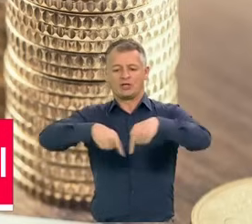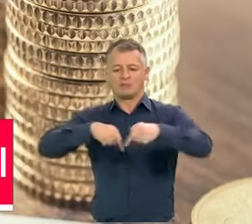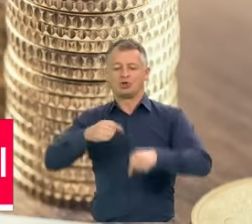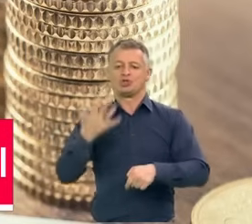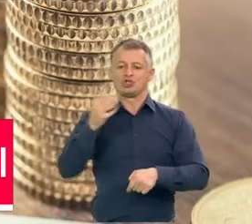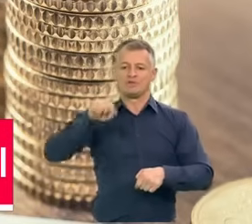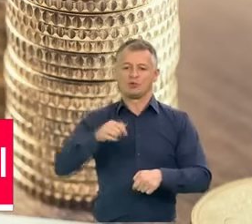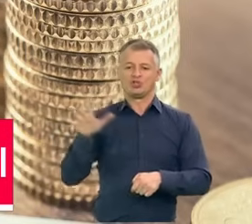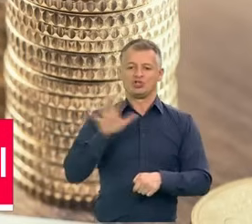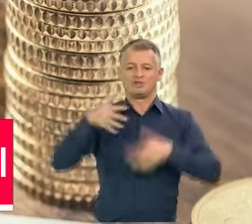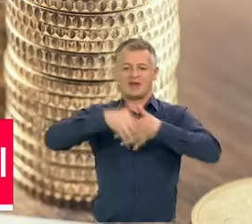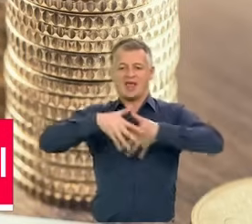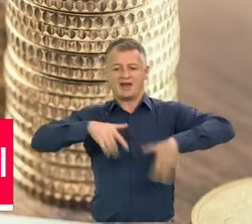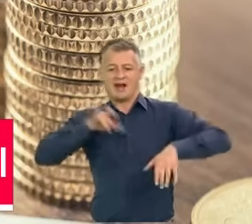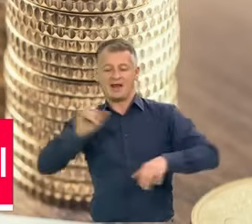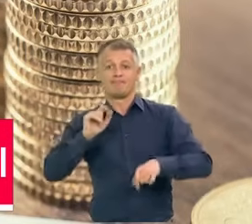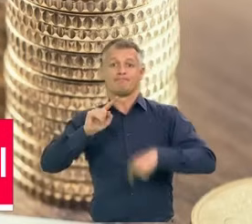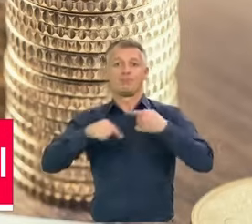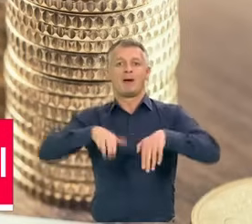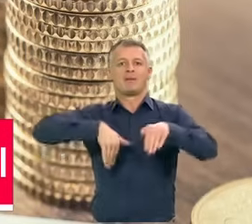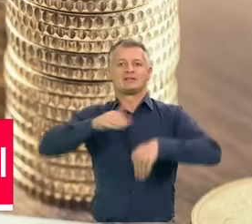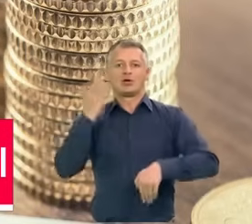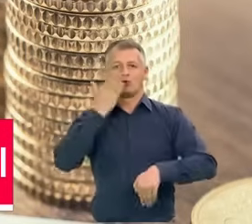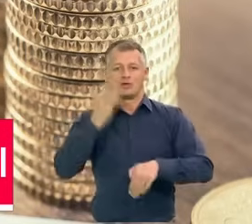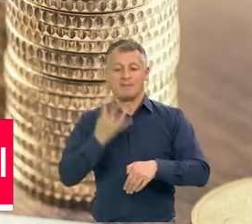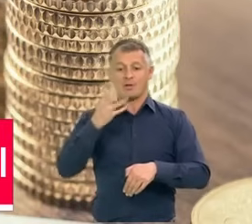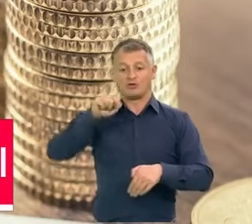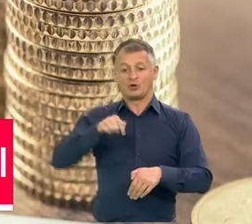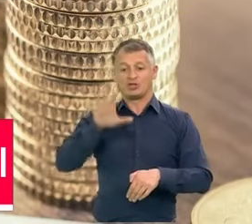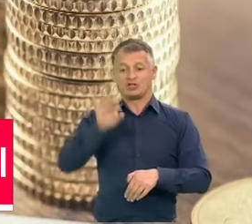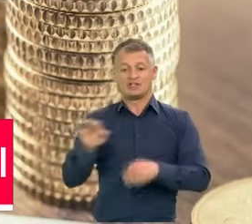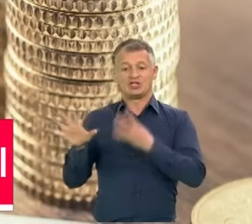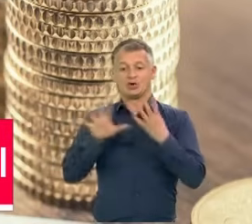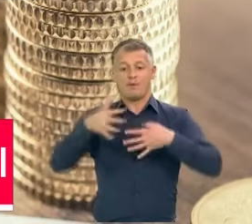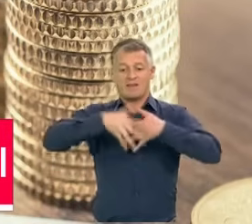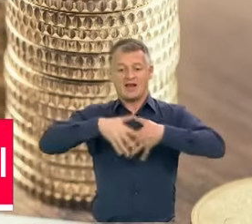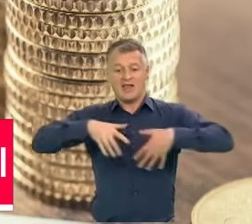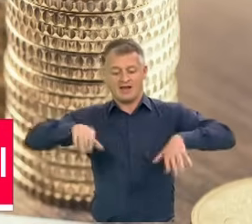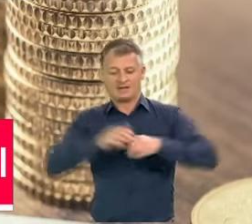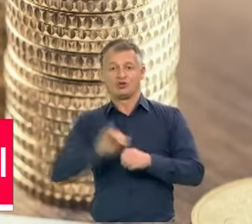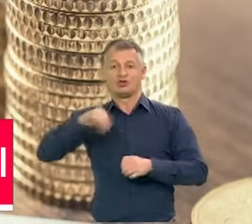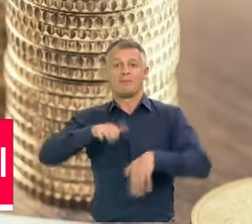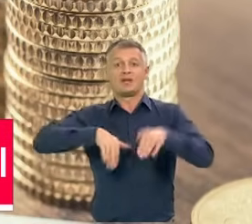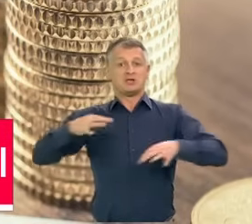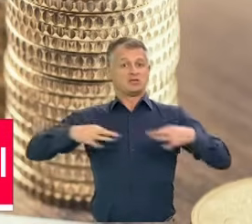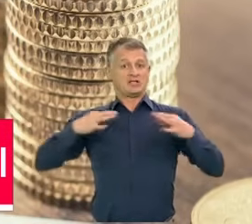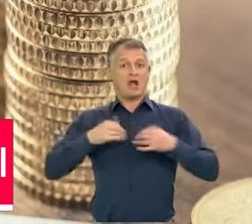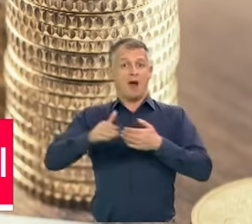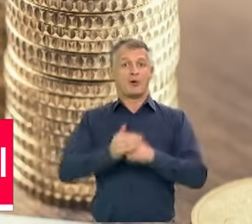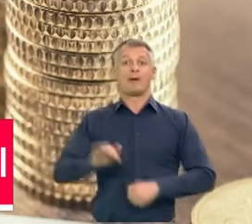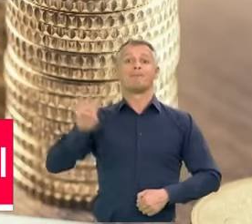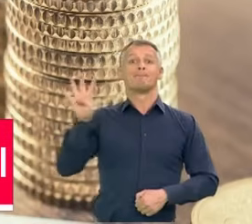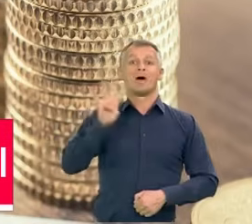5,5 miliarde de RON Ministerul Educației 4,50 9 miliarde și Ministerul Sănătății cu aproape